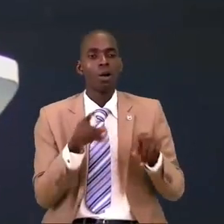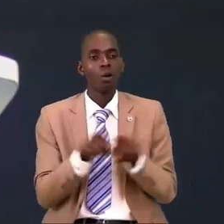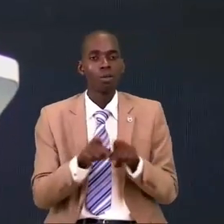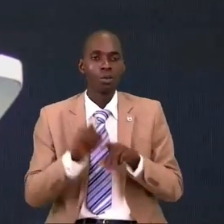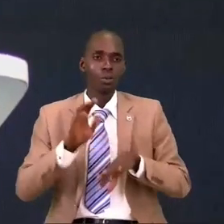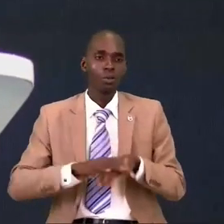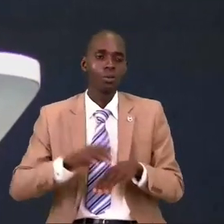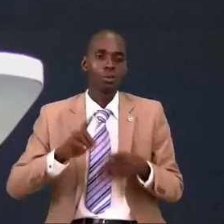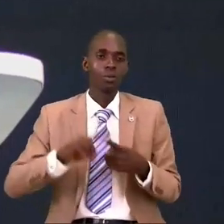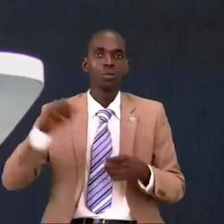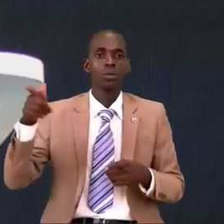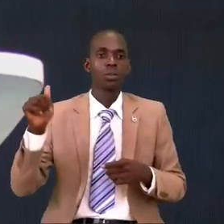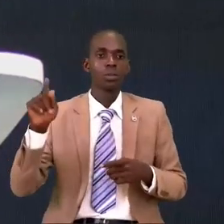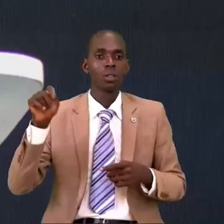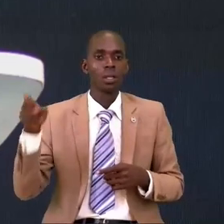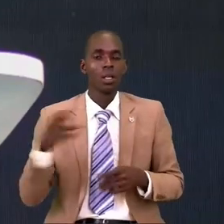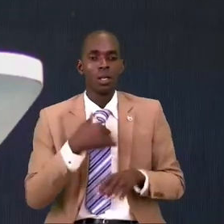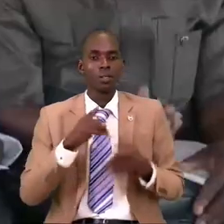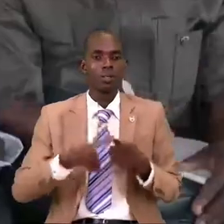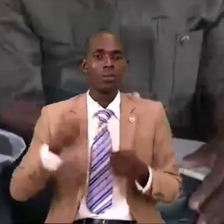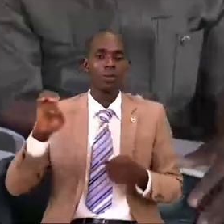Le point suivant.